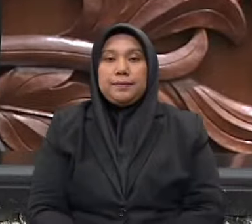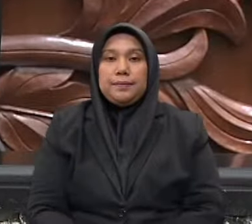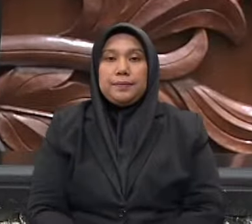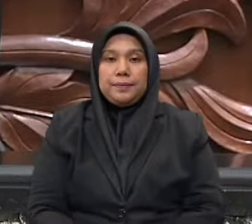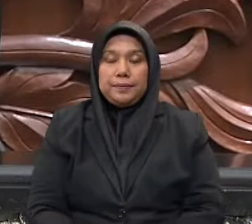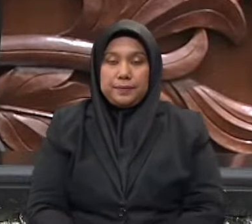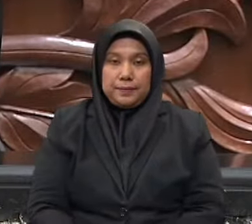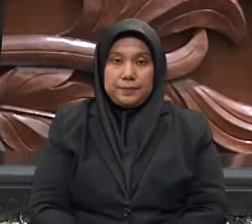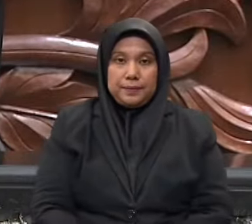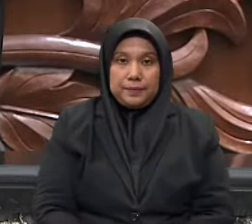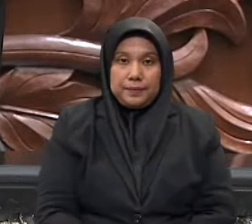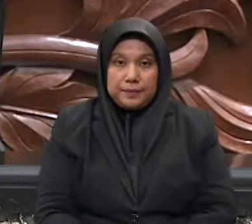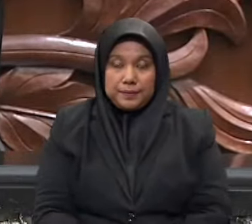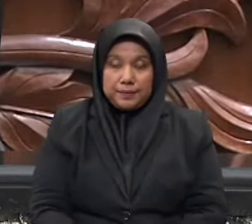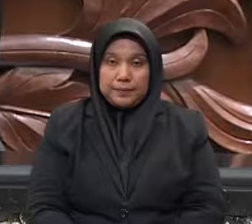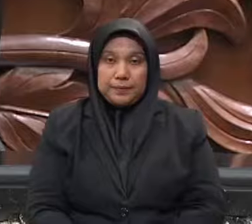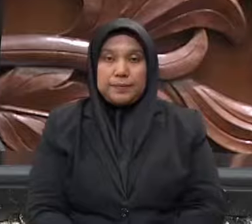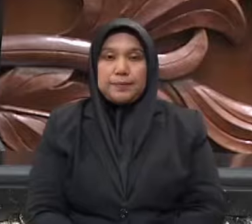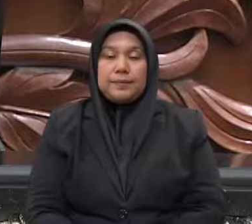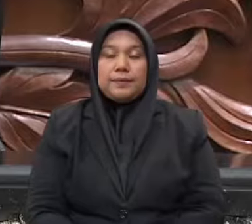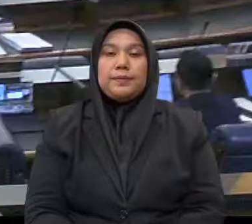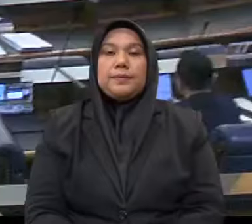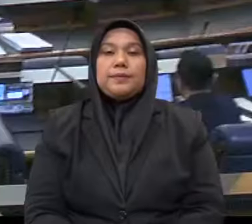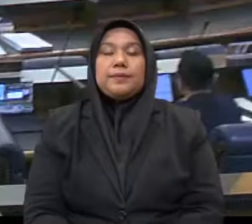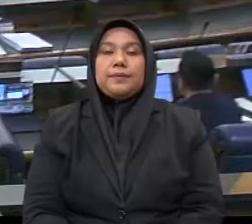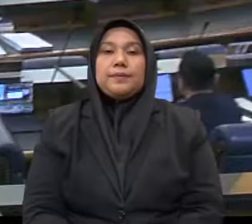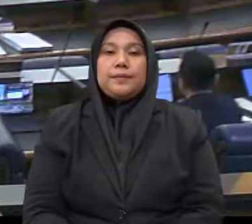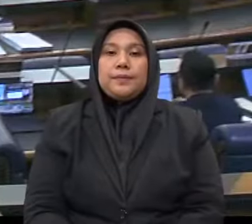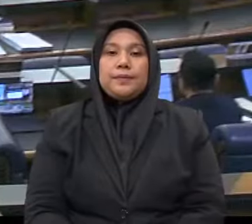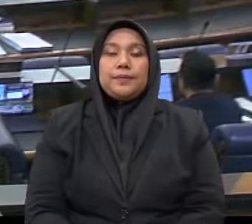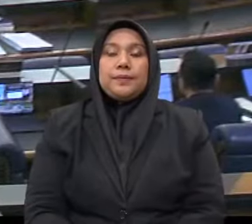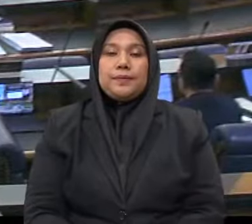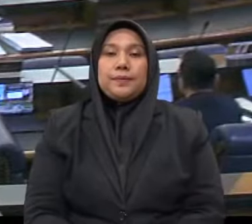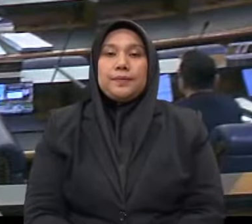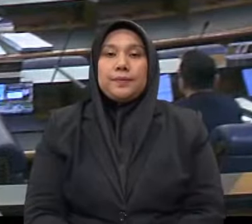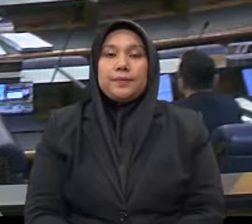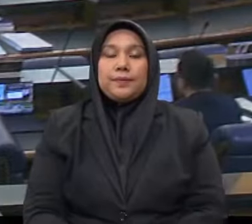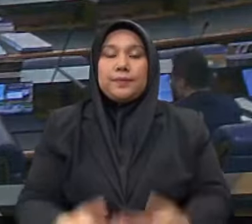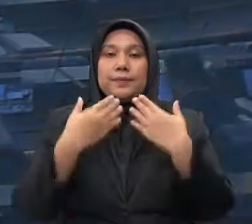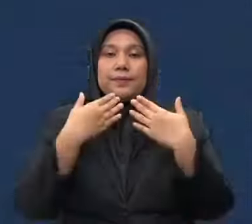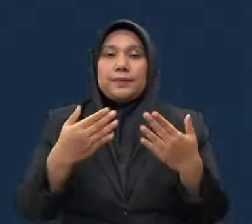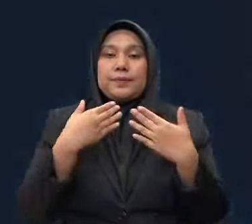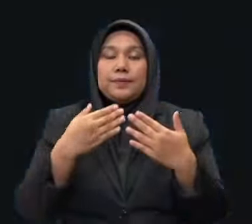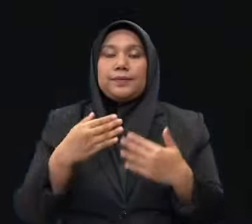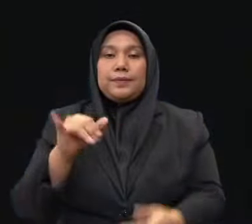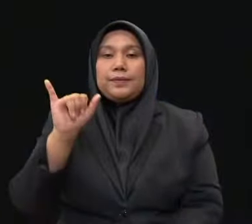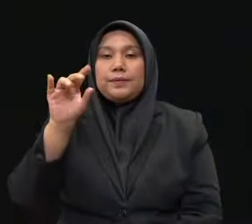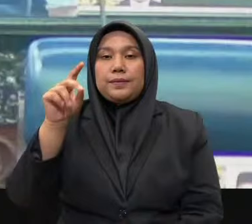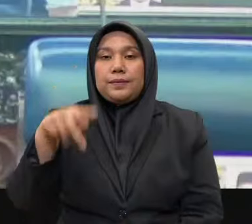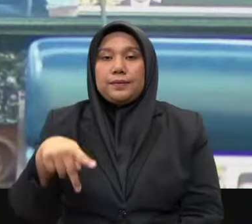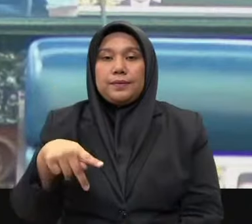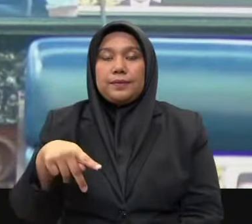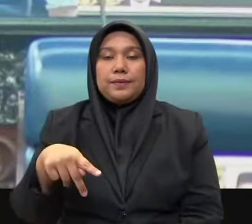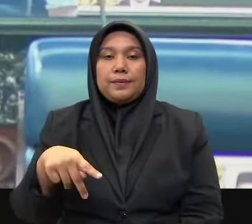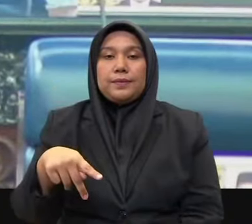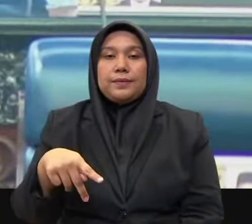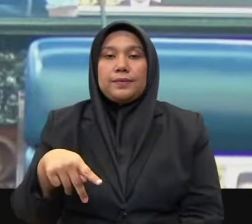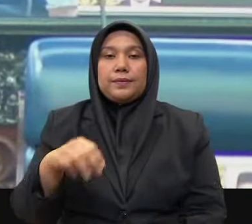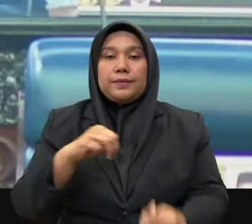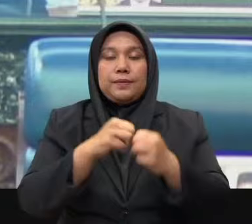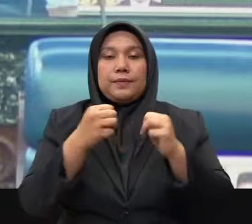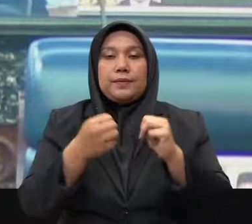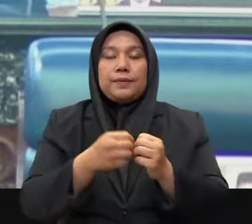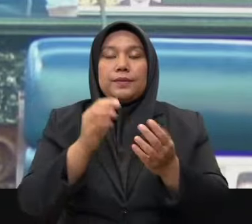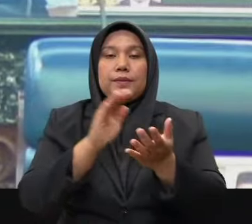kasihan boleh ya Ya terima kasih Tuan speaker Terima kasih yang berhormat timbalan menteri isu sekolah daif kita di